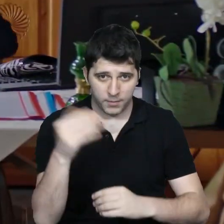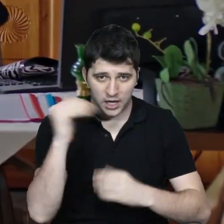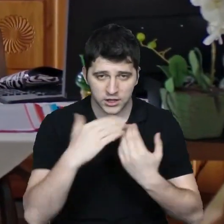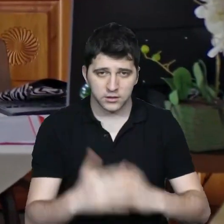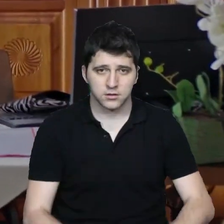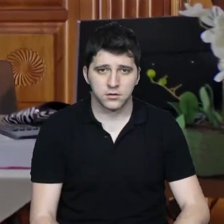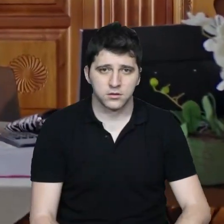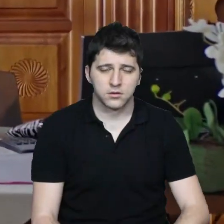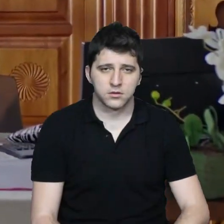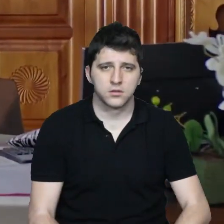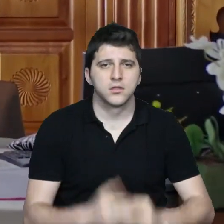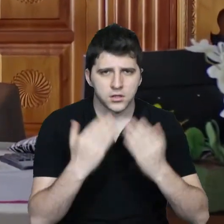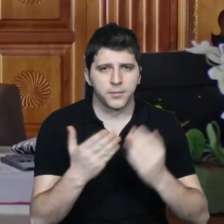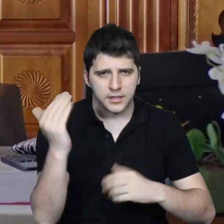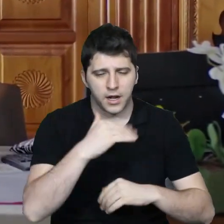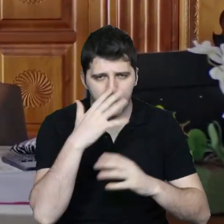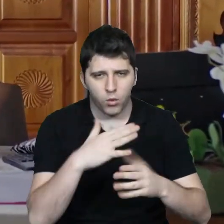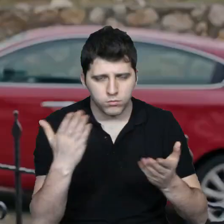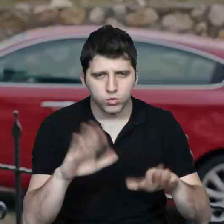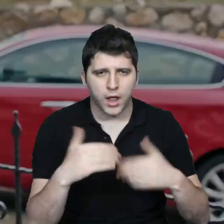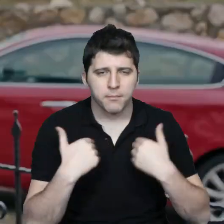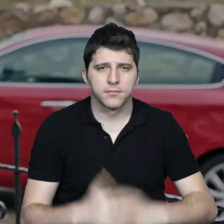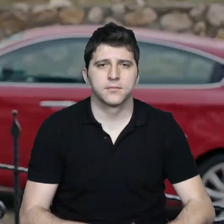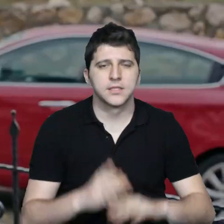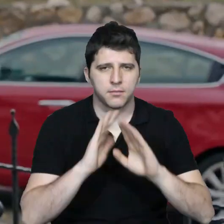geleceksin? Tabii gel, bekliyorum, buradayım.